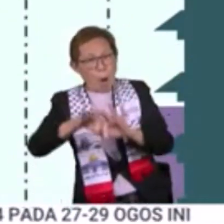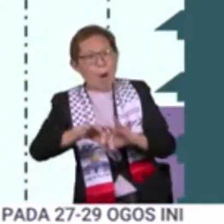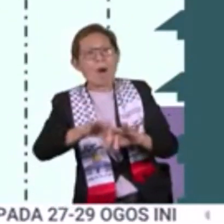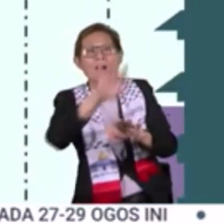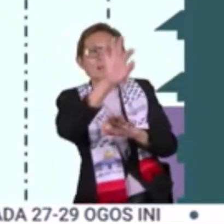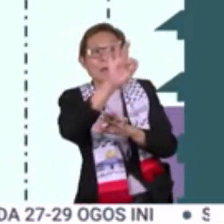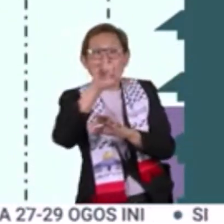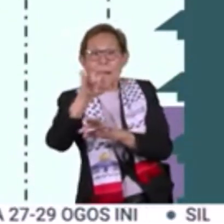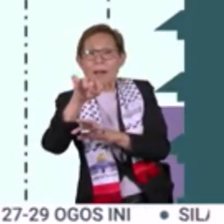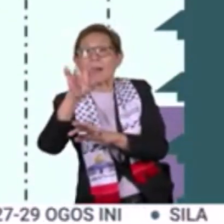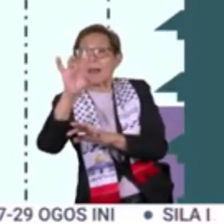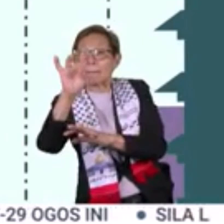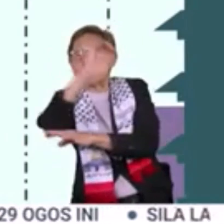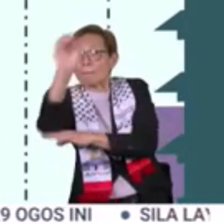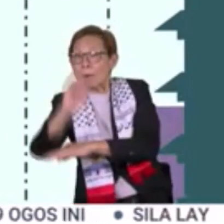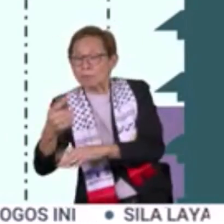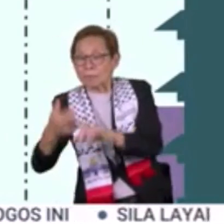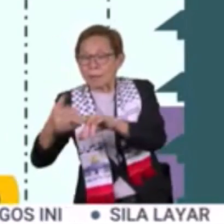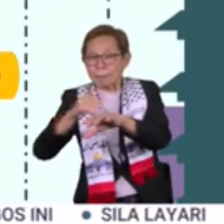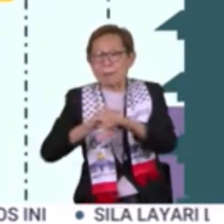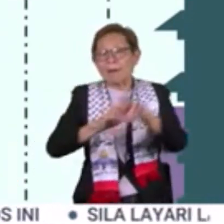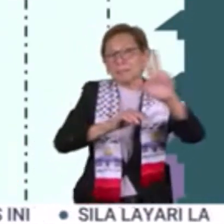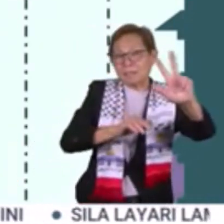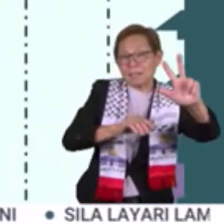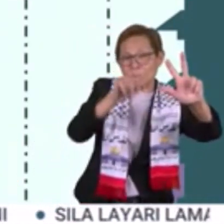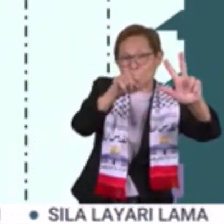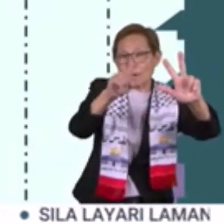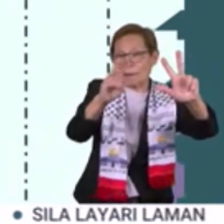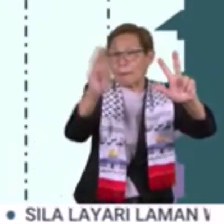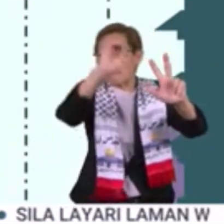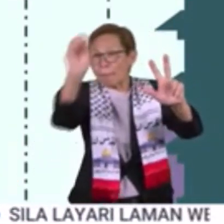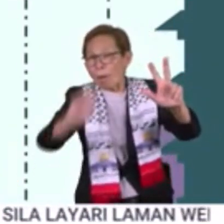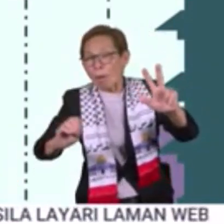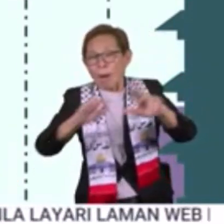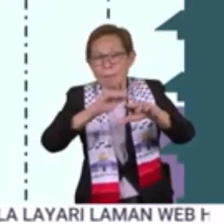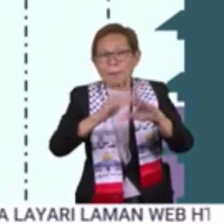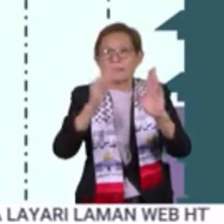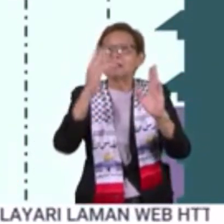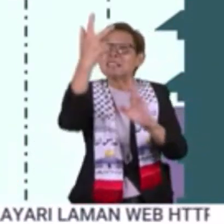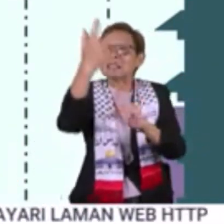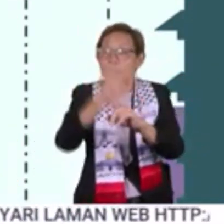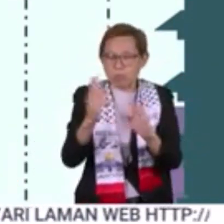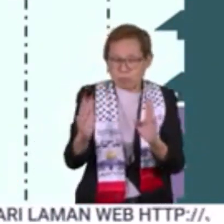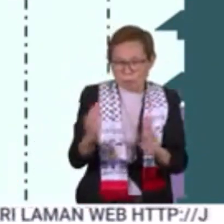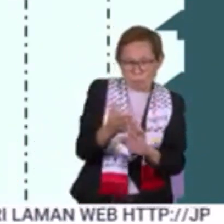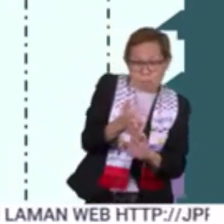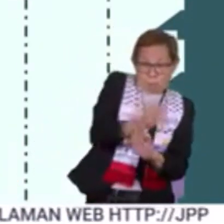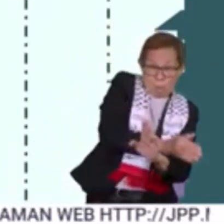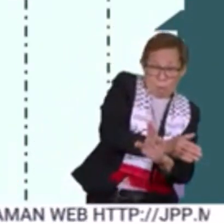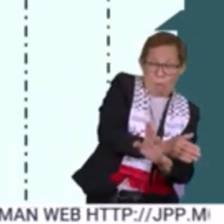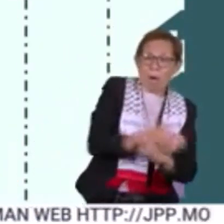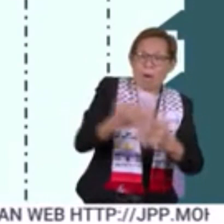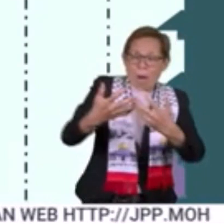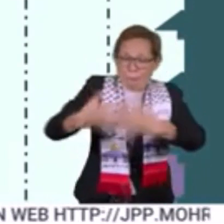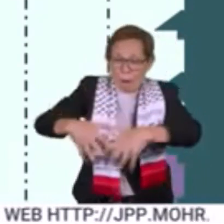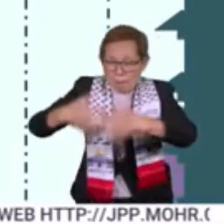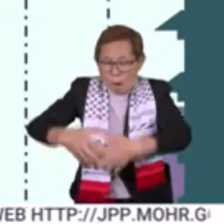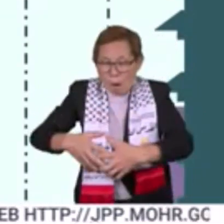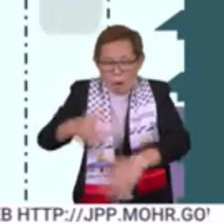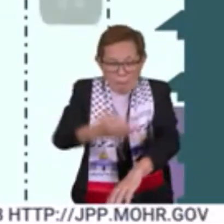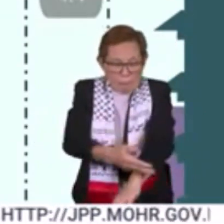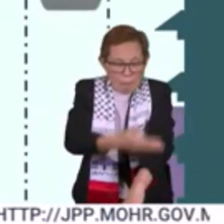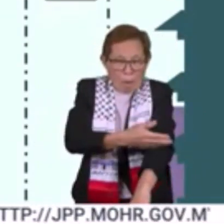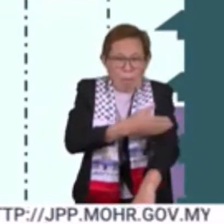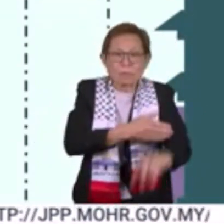sebanyak 9.8% daripada 3.6% suku sebelumnya. Sektor pembuatan dianggap mencatatkan